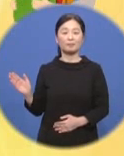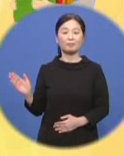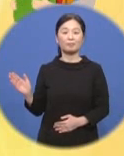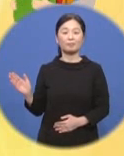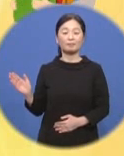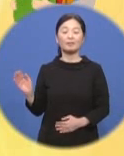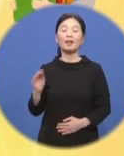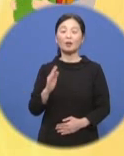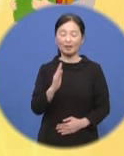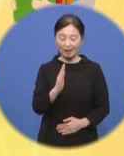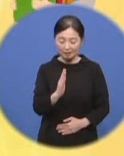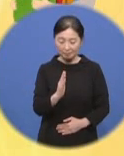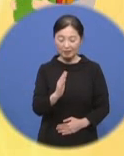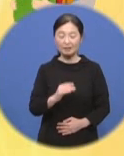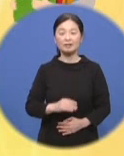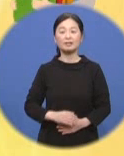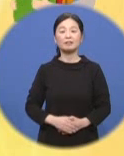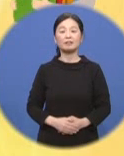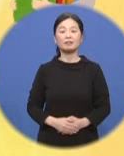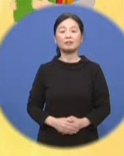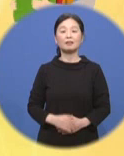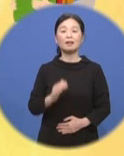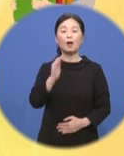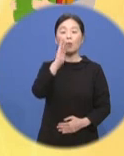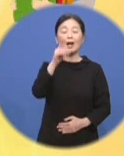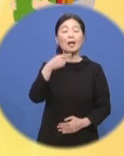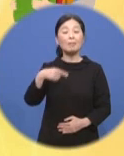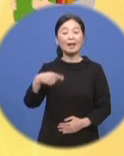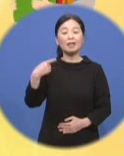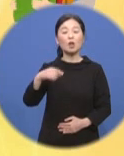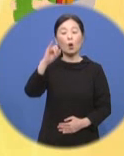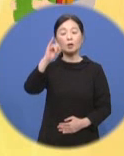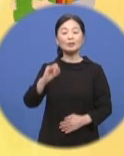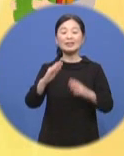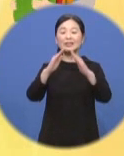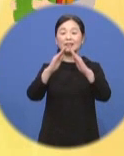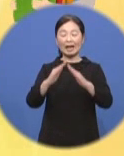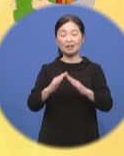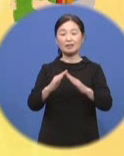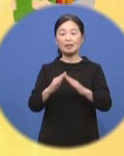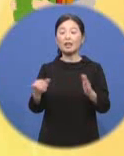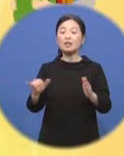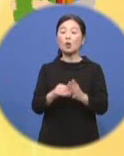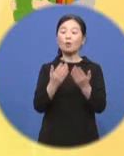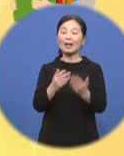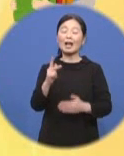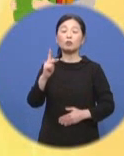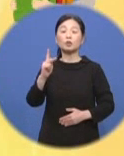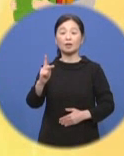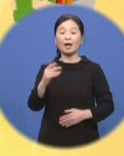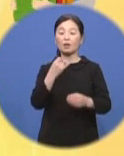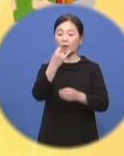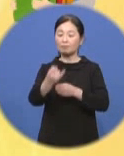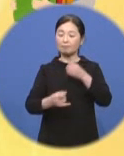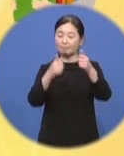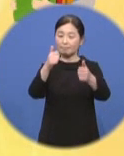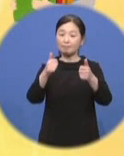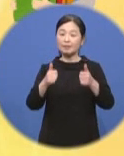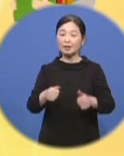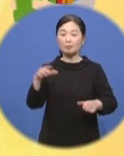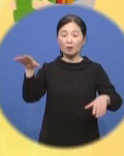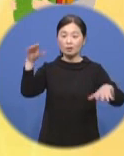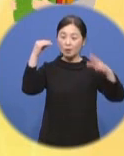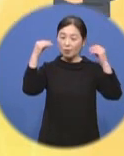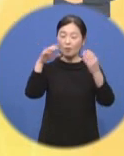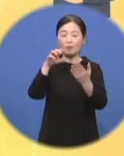073-441-2491 番までお願いします。和歌山県教育委員会障害学習課のホームページでも情報が提供され